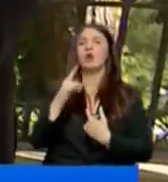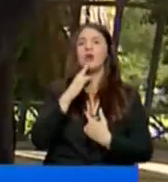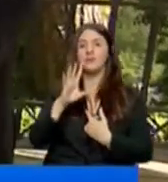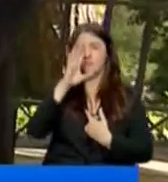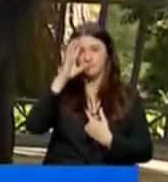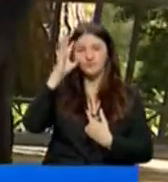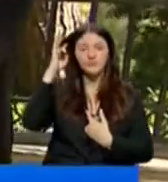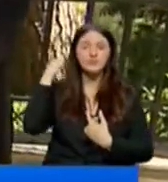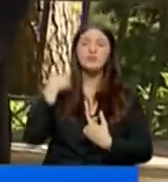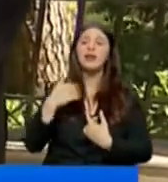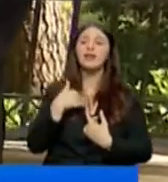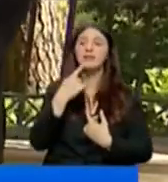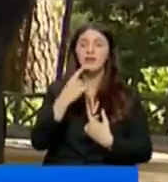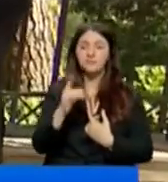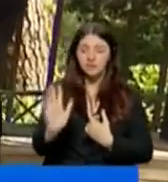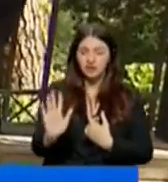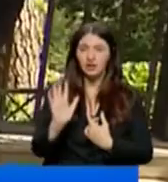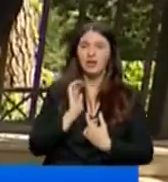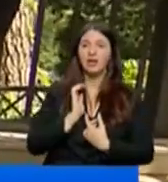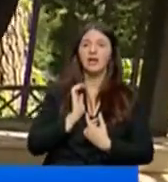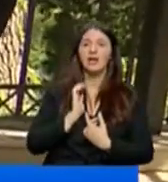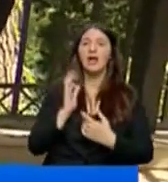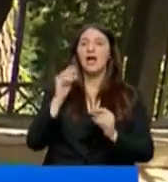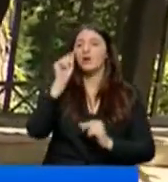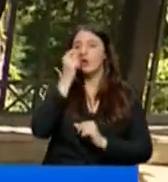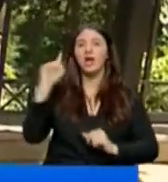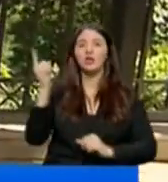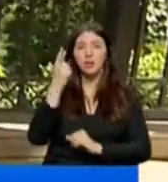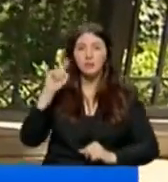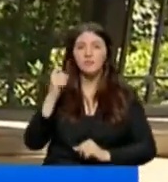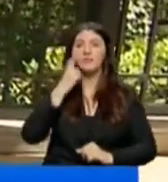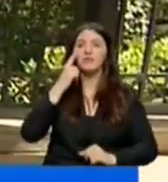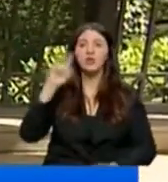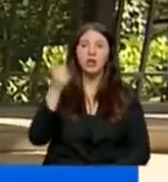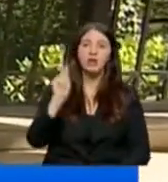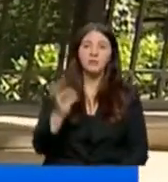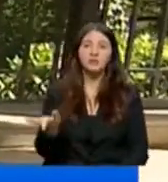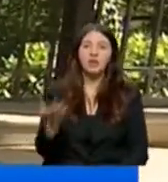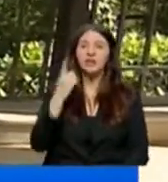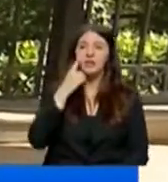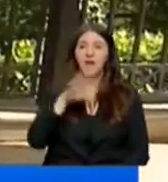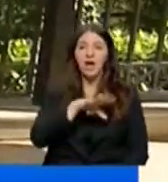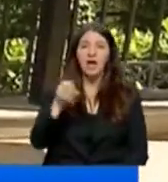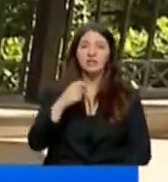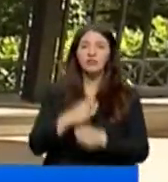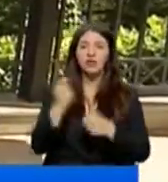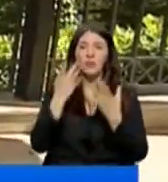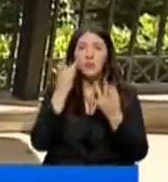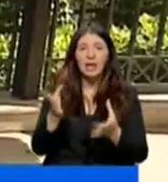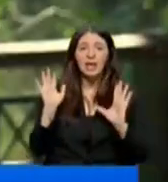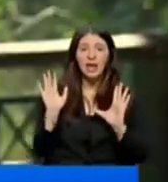söylerim, derim ki en kolay yönetim devleti yönetmektir. Çünkü devlete herkesin görevi